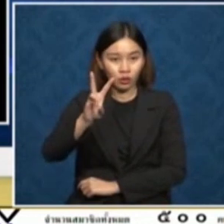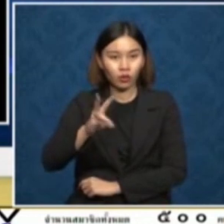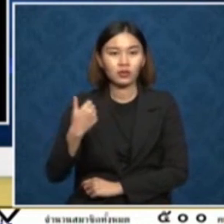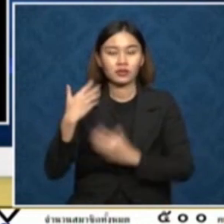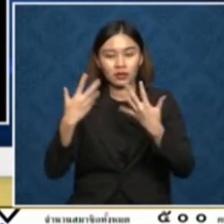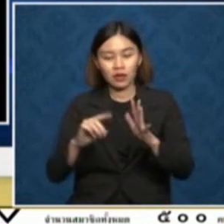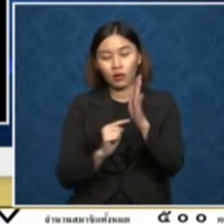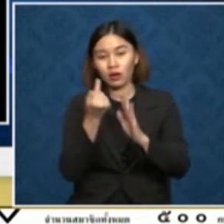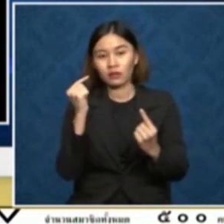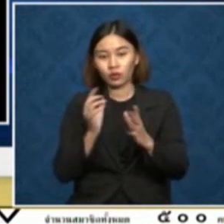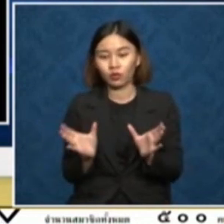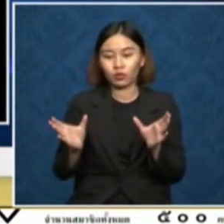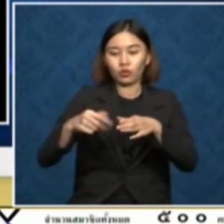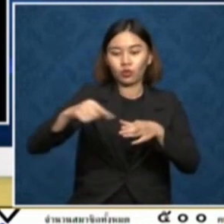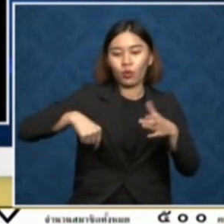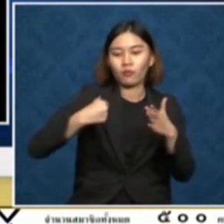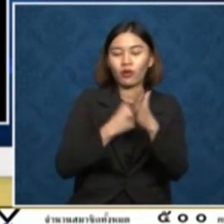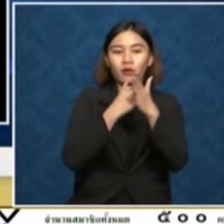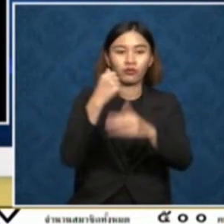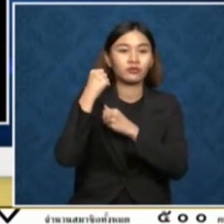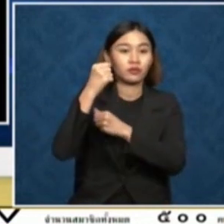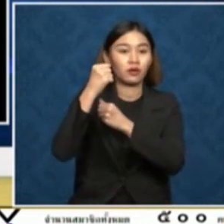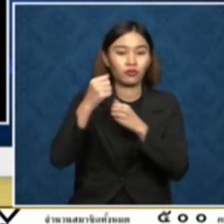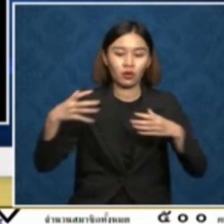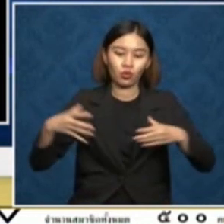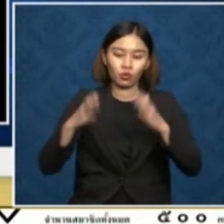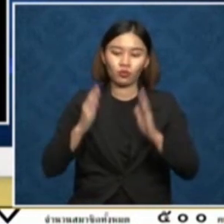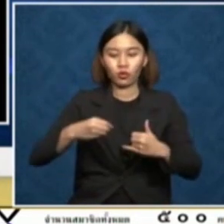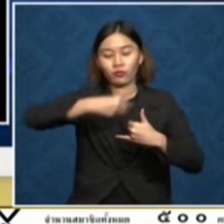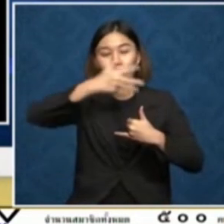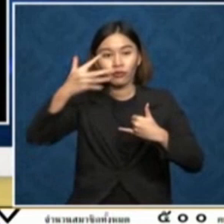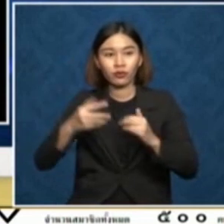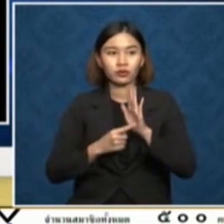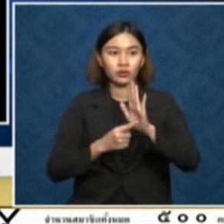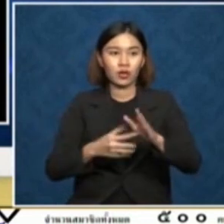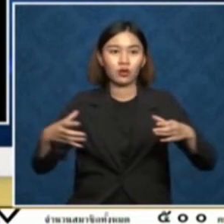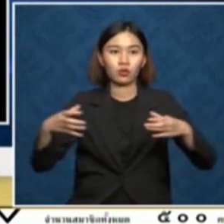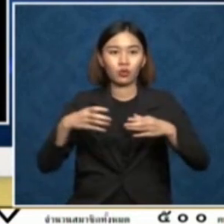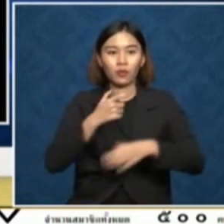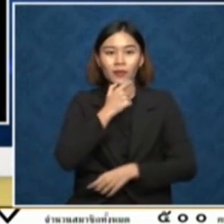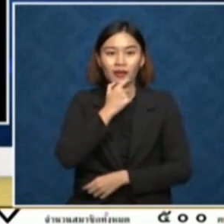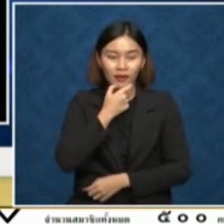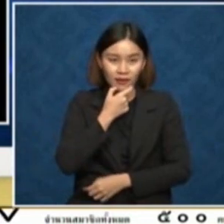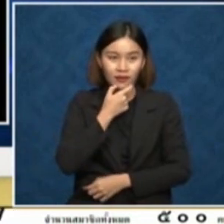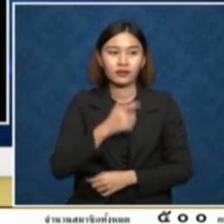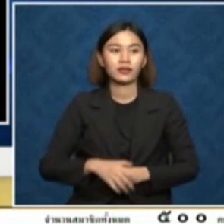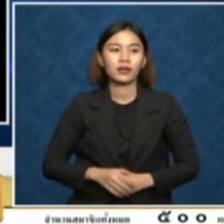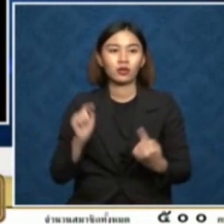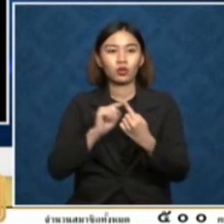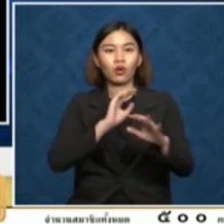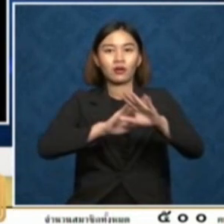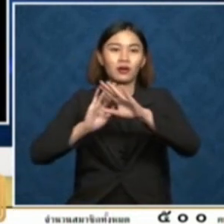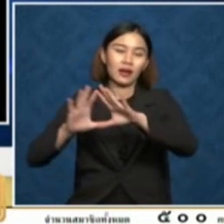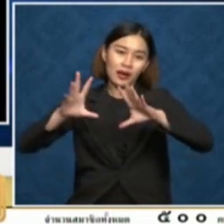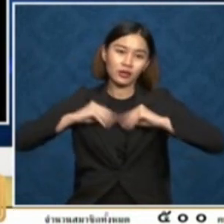ของพวกเขาอีกต่อไปพวกเขาจึงต่อสู้กลับโดยการใช้อิฐและหินปาใส่ตำรวจค่ะการจลาจลครั้งนี้นะคะก่อตัวใช้เว